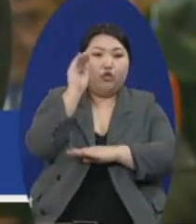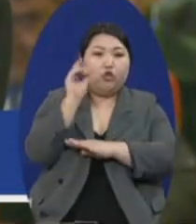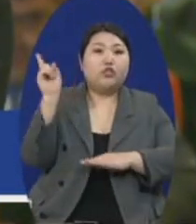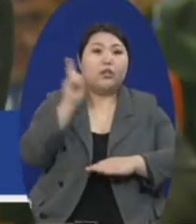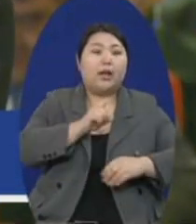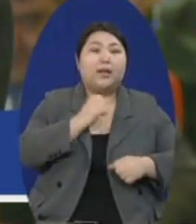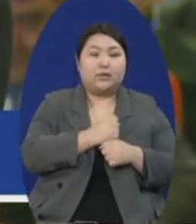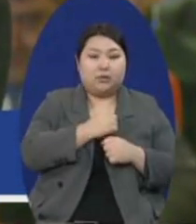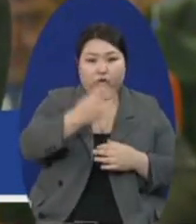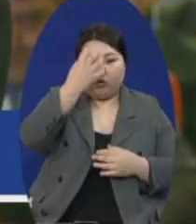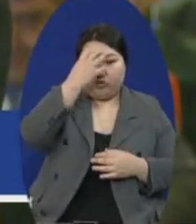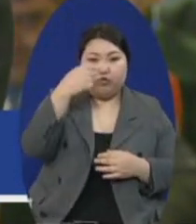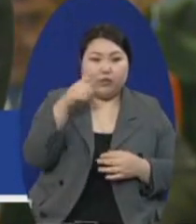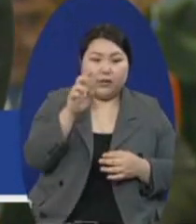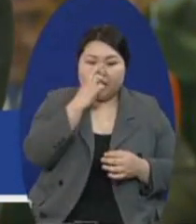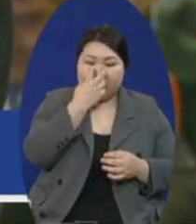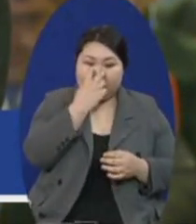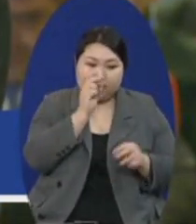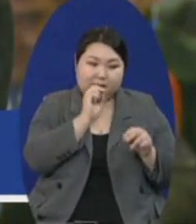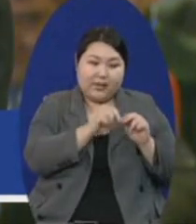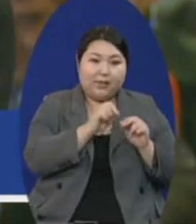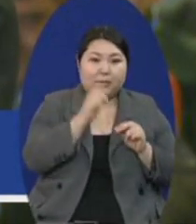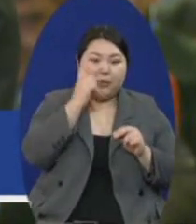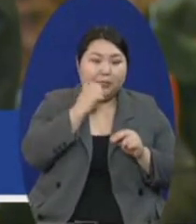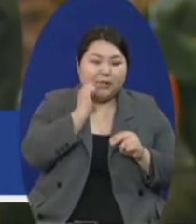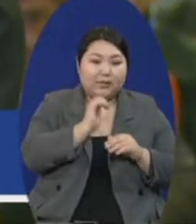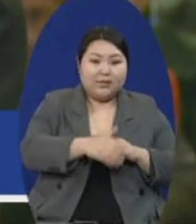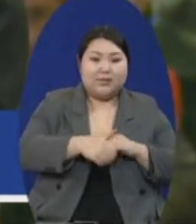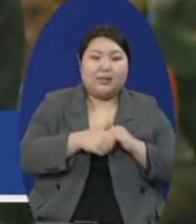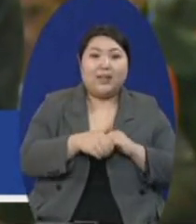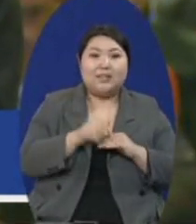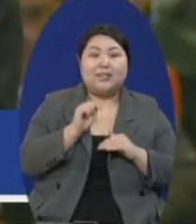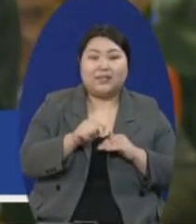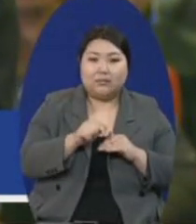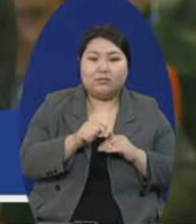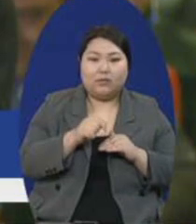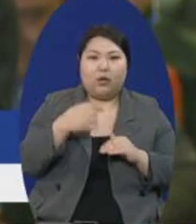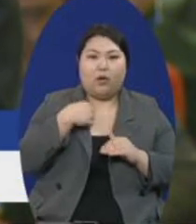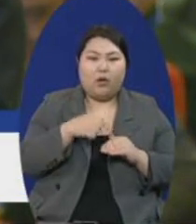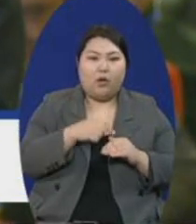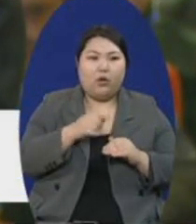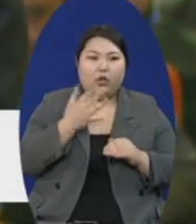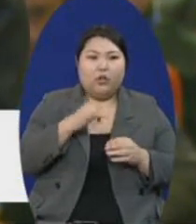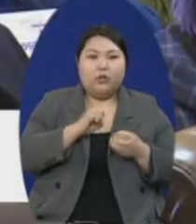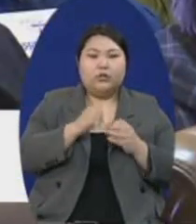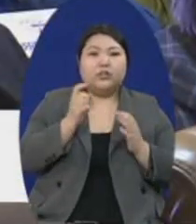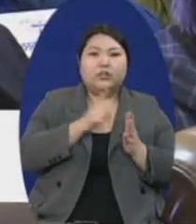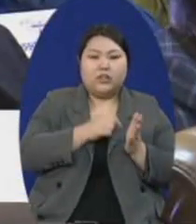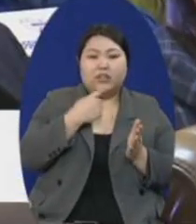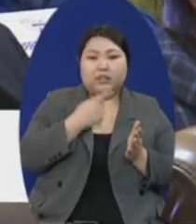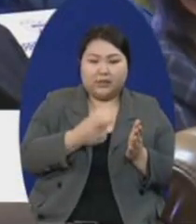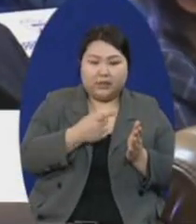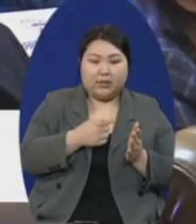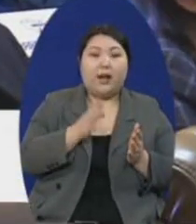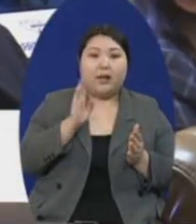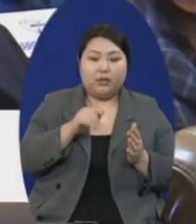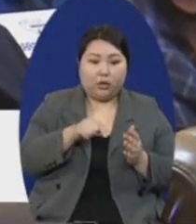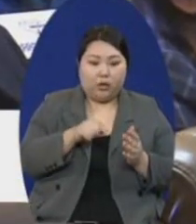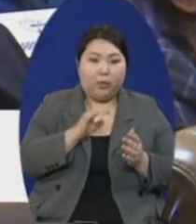ажилладаг хөрийн хөрийн шалах бий даасан тогтцоог буй болгох гэж хэлсэн. А дэлхийн